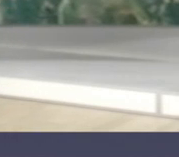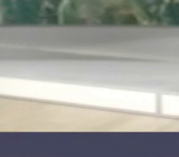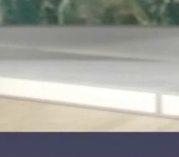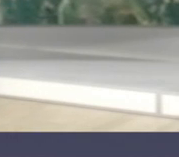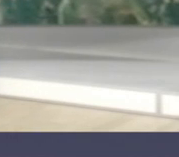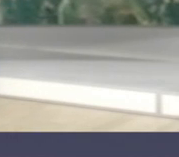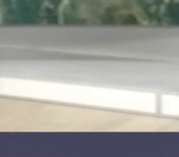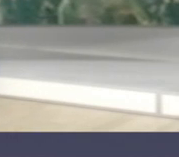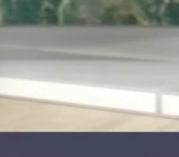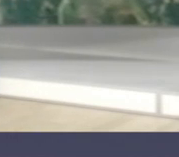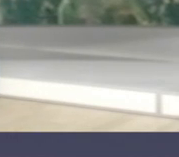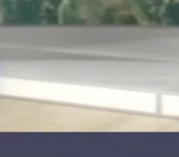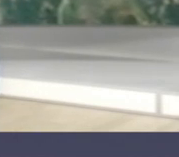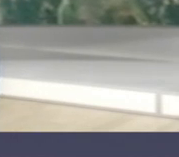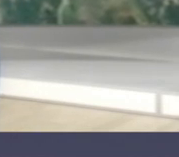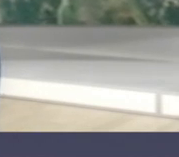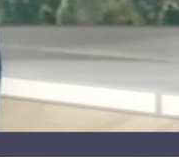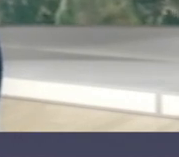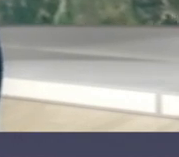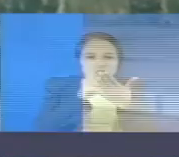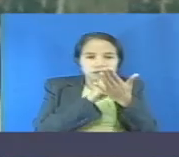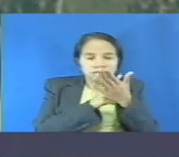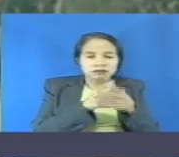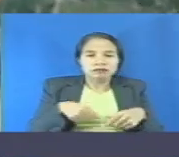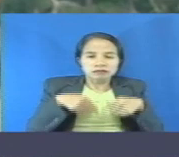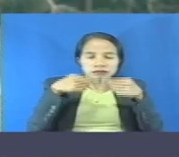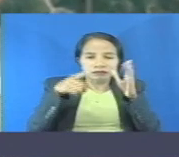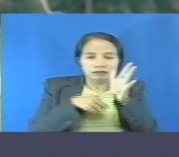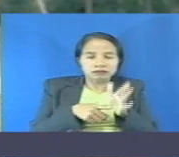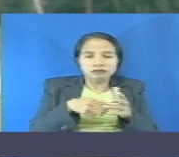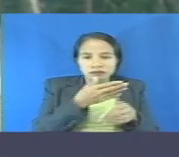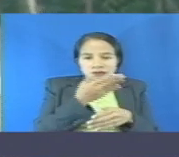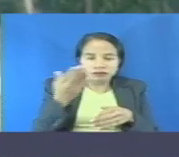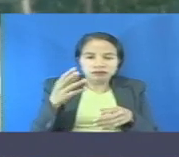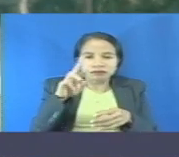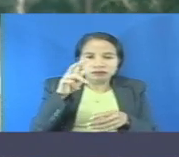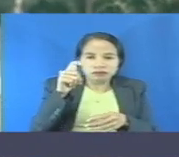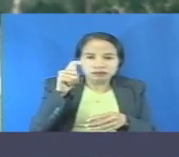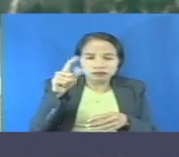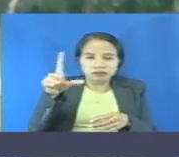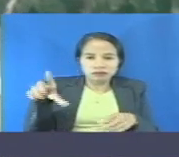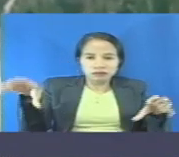na sistili ba. Iha ne sampai bain dadus nebe ami oferece ba ita bot sira RTTL